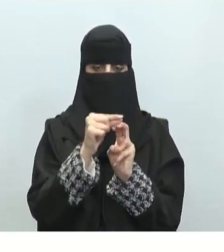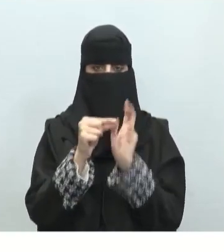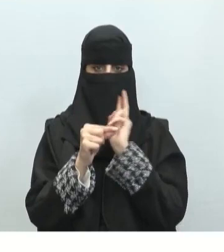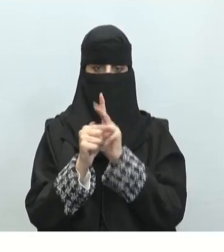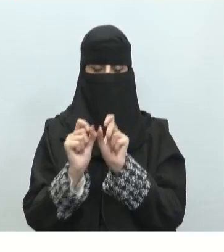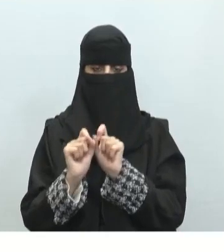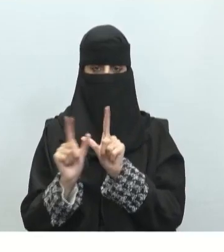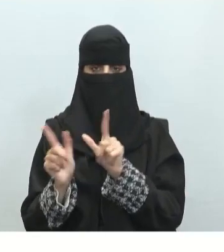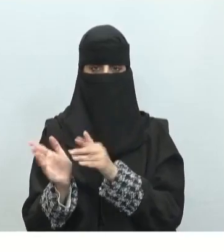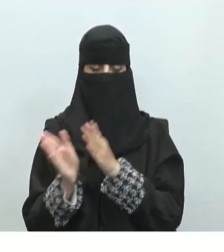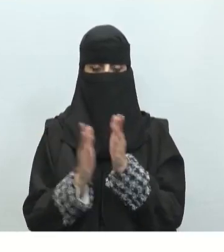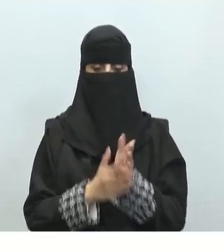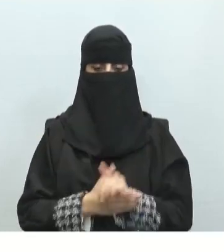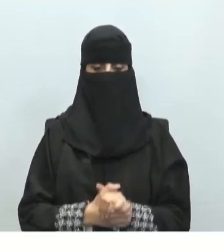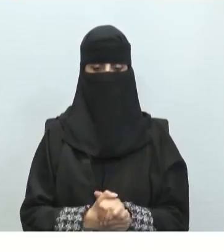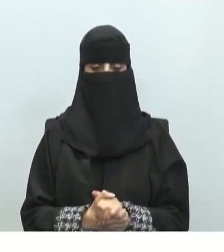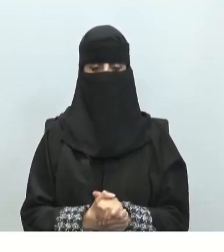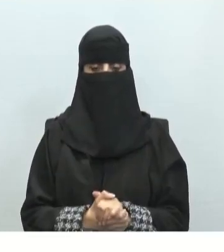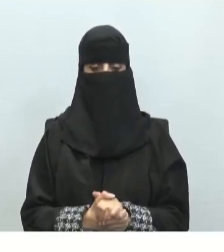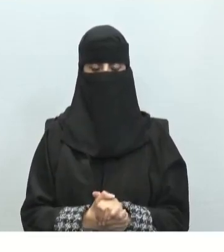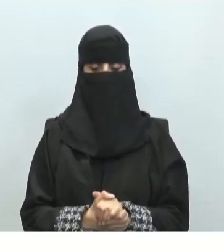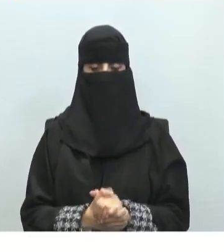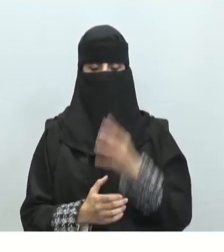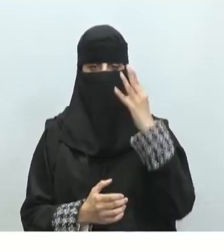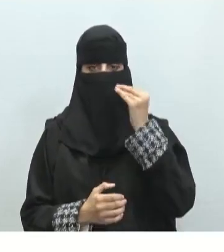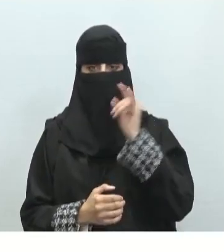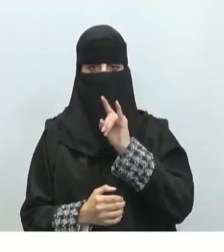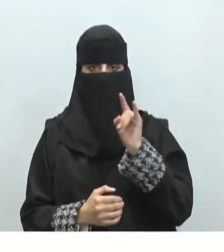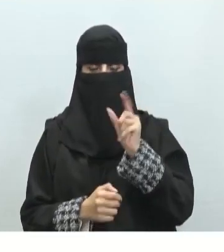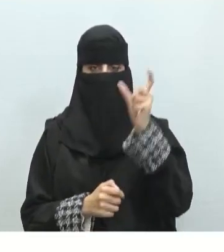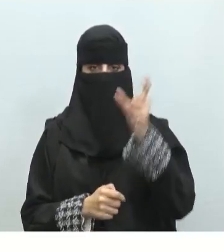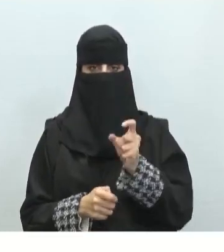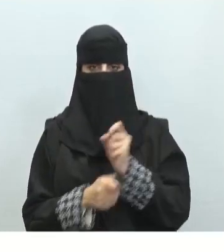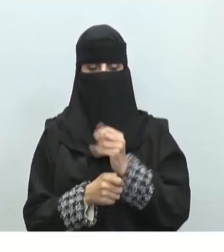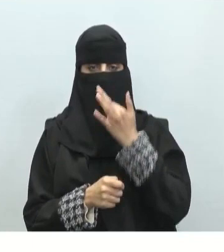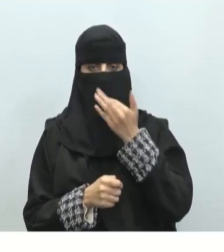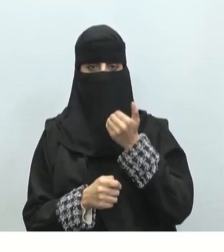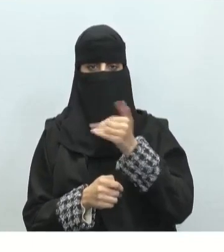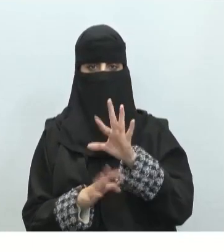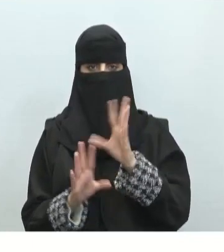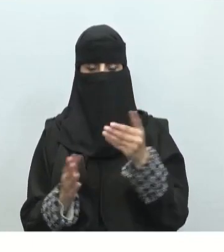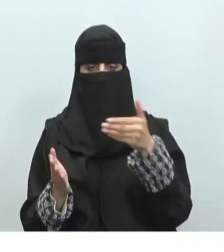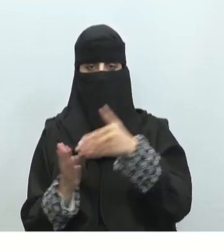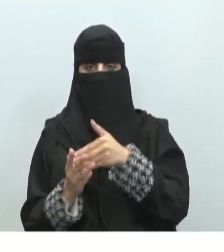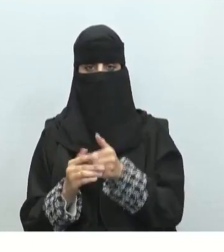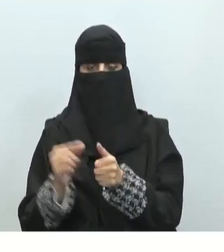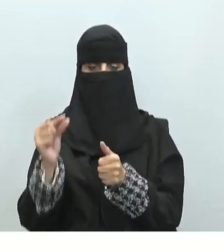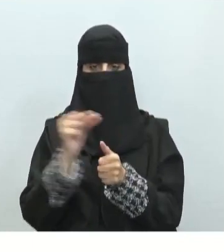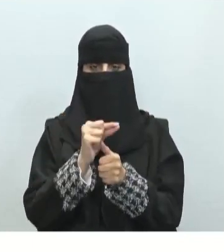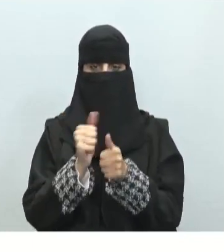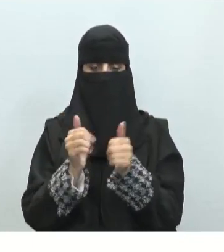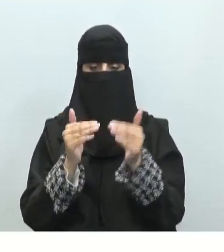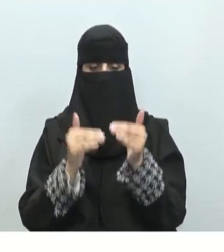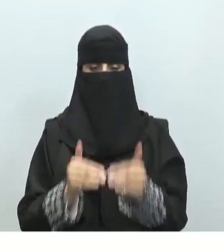الدرس ايضا ضبطنا اخر اخر الاسم او اخر الفاعل ضمه الظاهره على